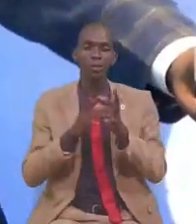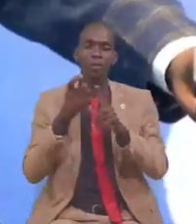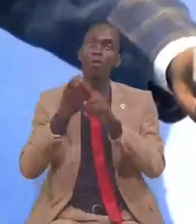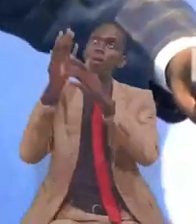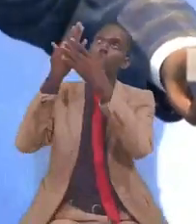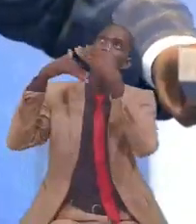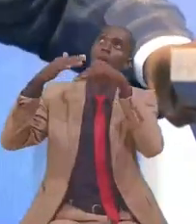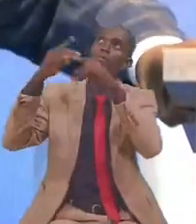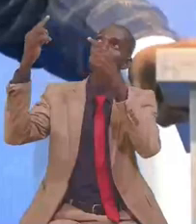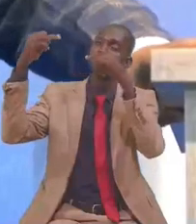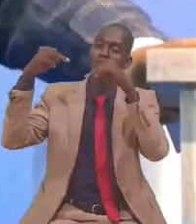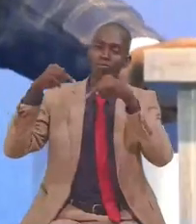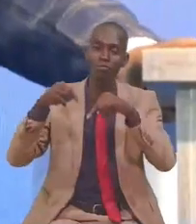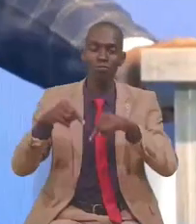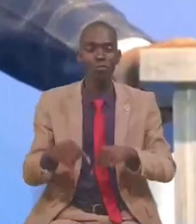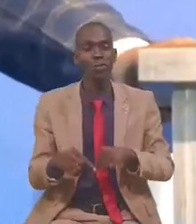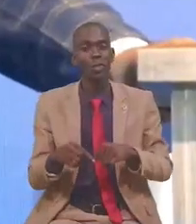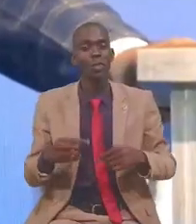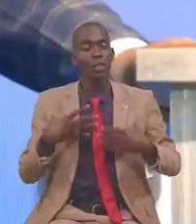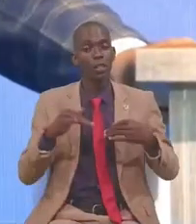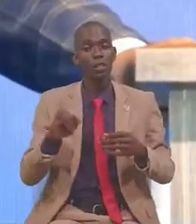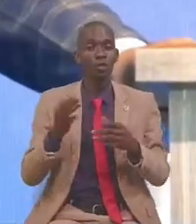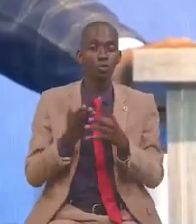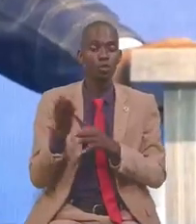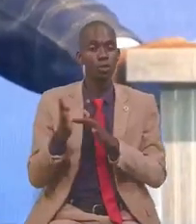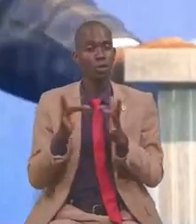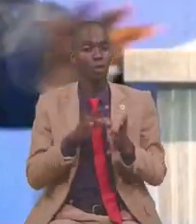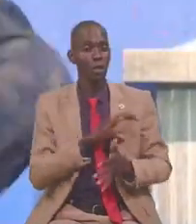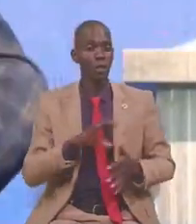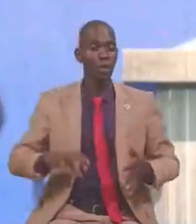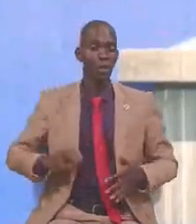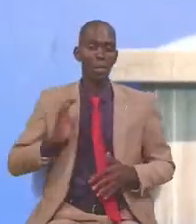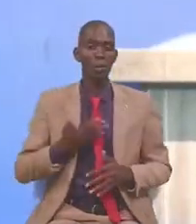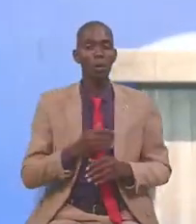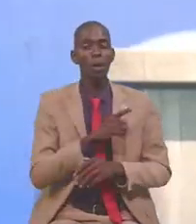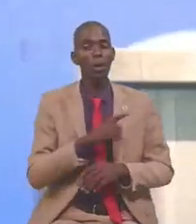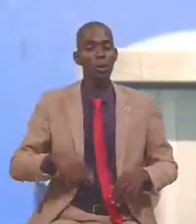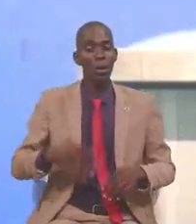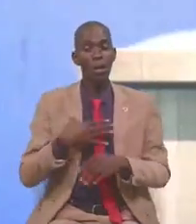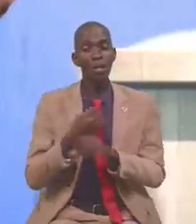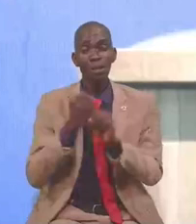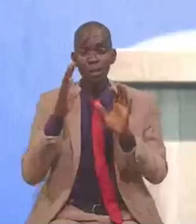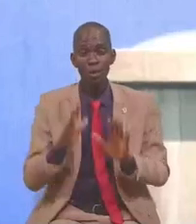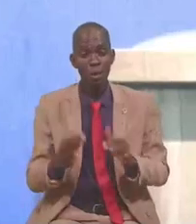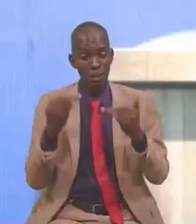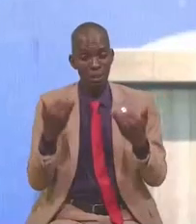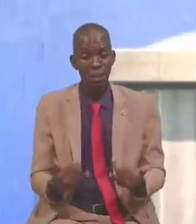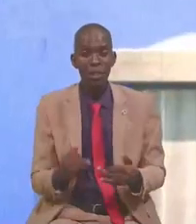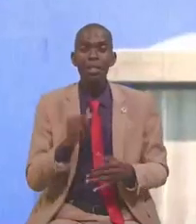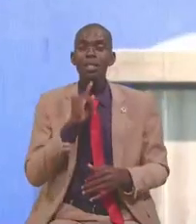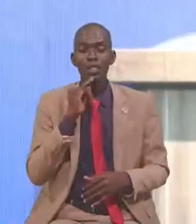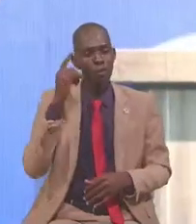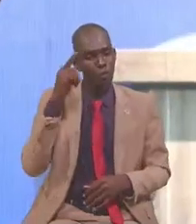au travers du Seigneur Jésus, notre Sauveur et notre Seigneur. Et maintenant, c'est à vous de dire, oui